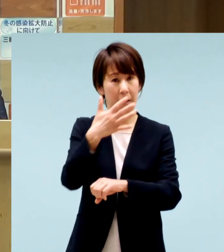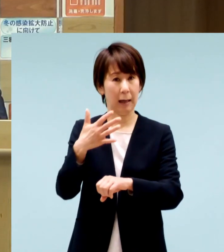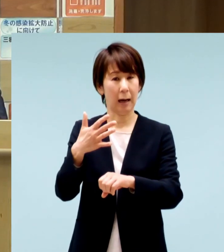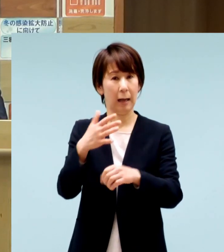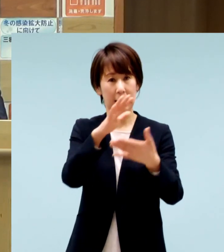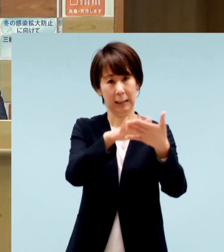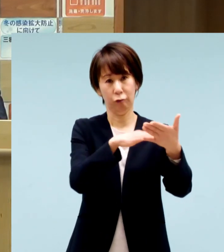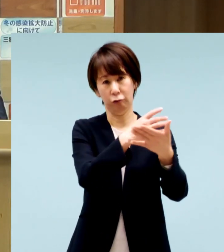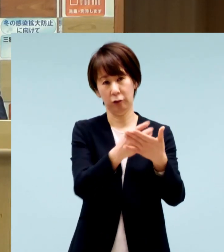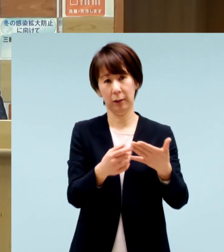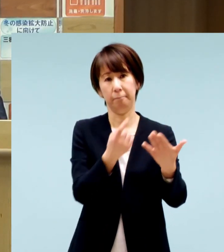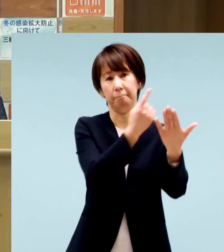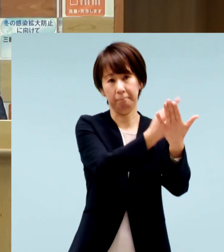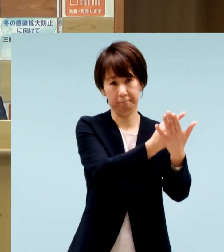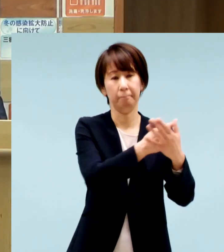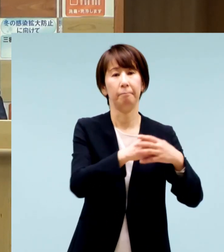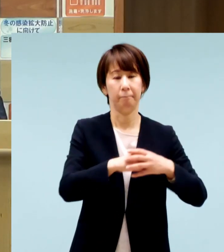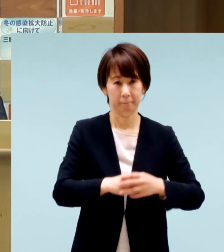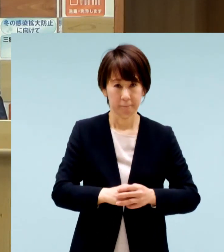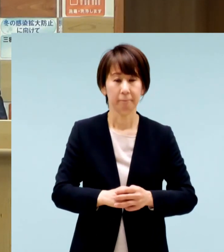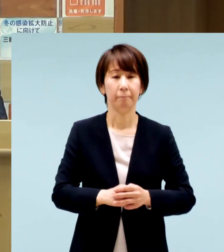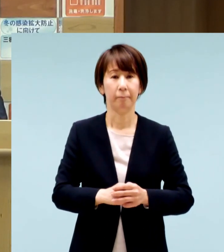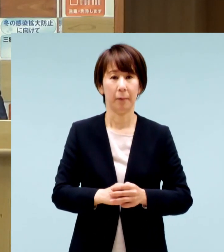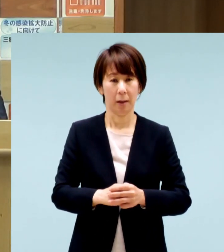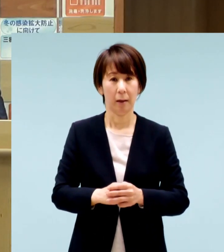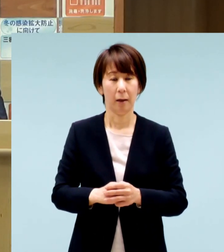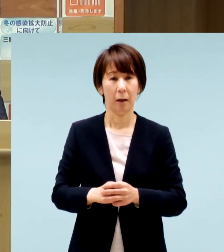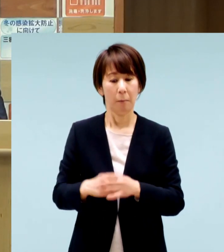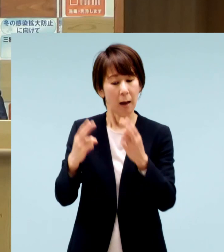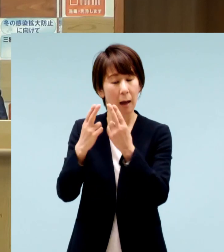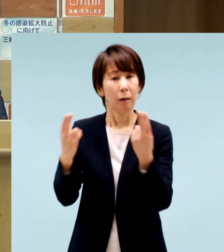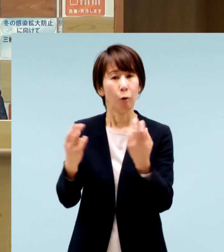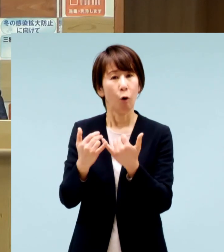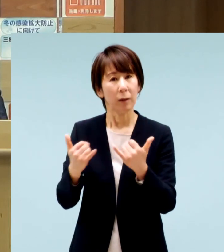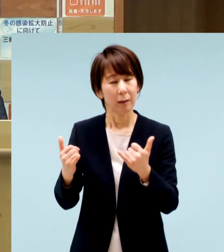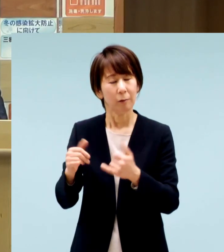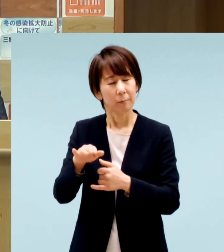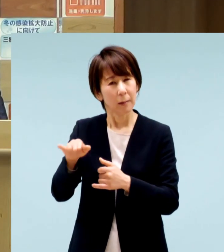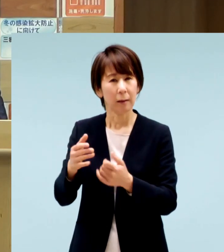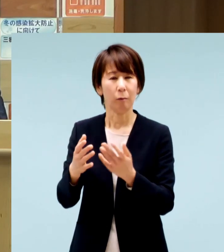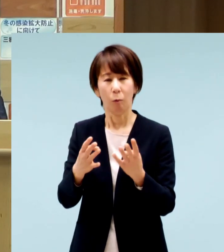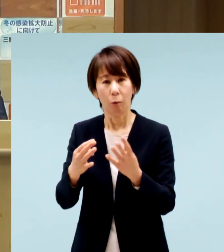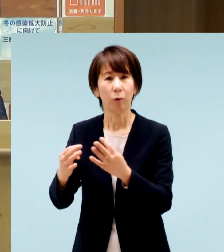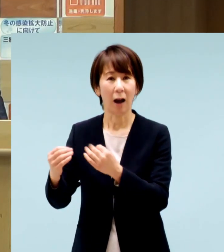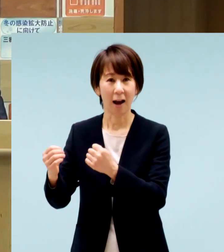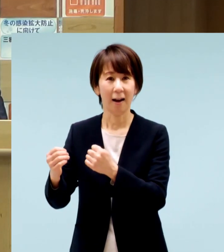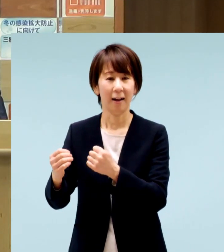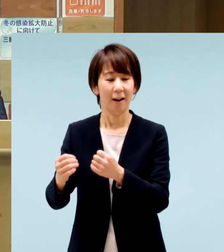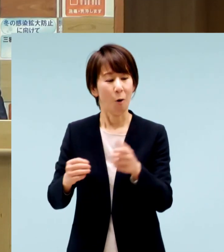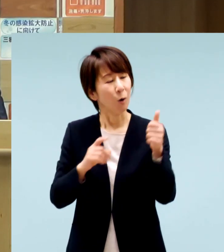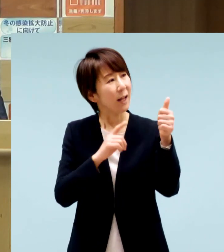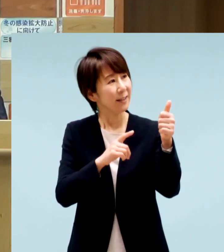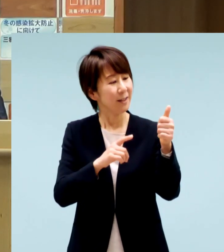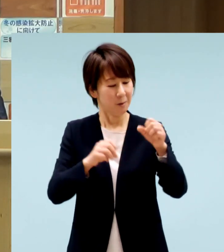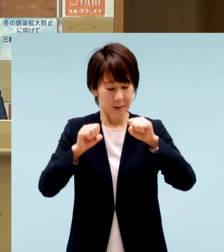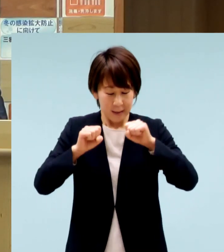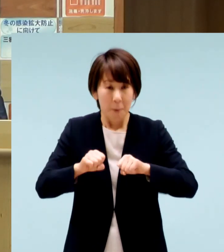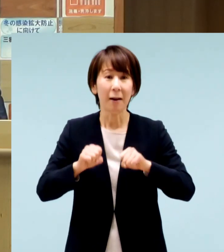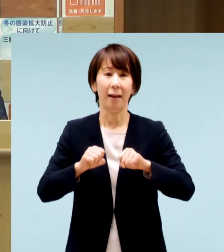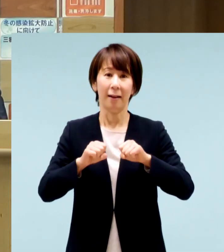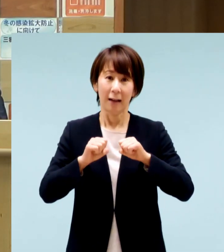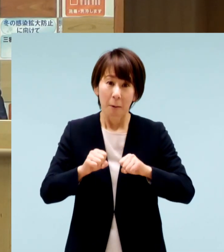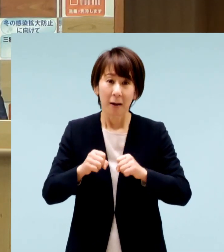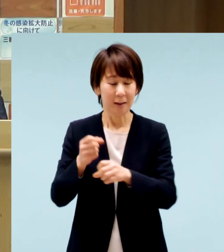多くがですね、そういった大谷選手頑張れということで応援をしてたと思いますし、